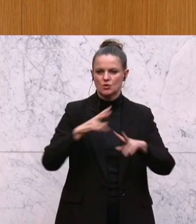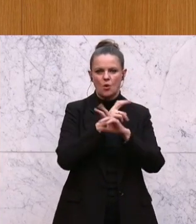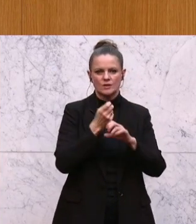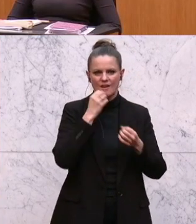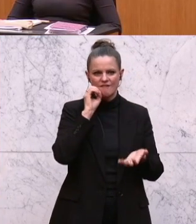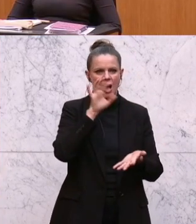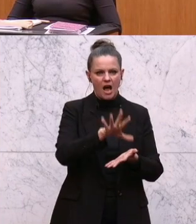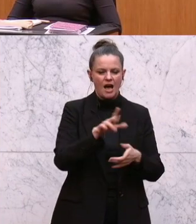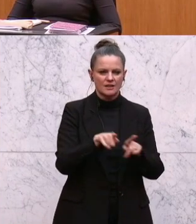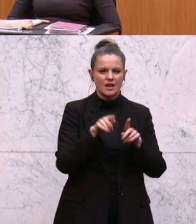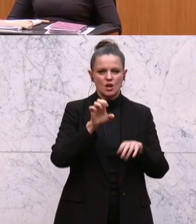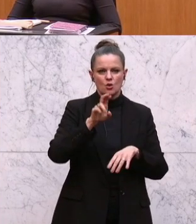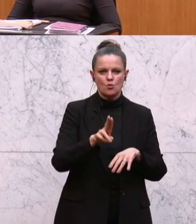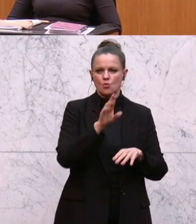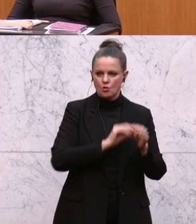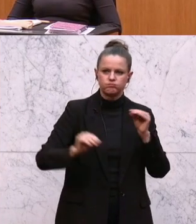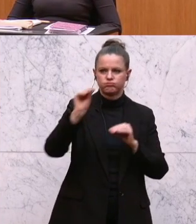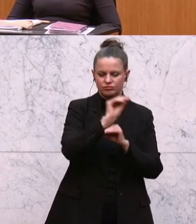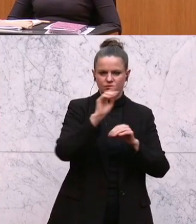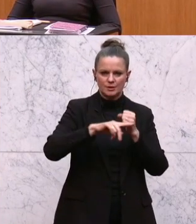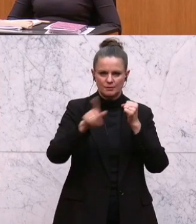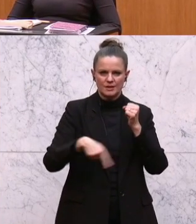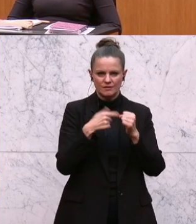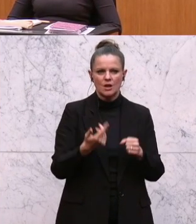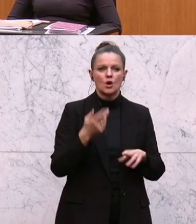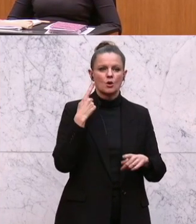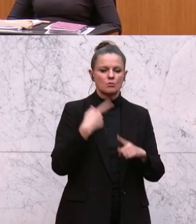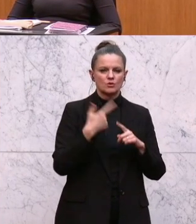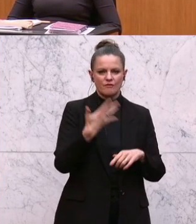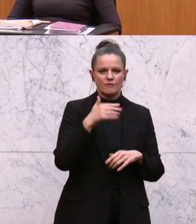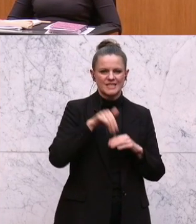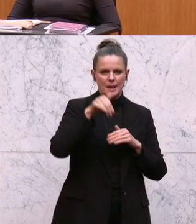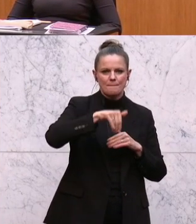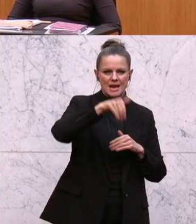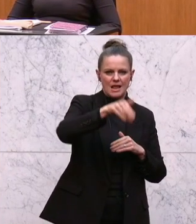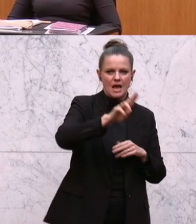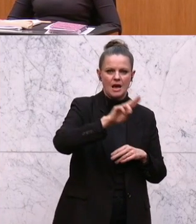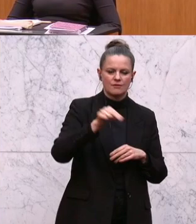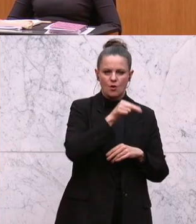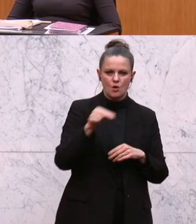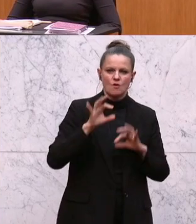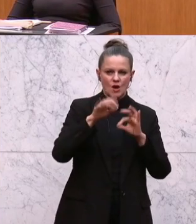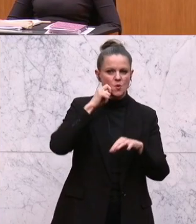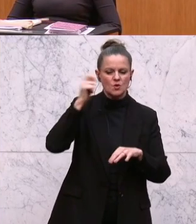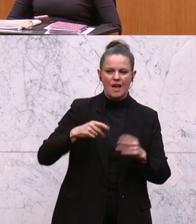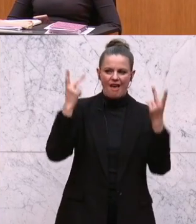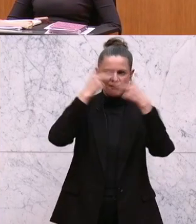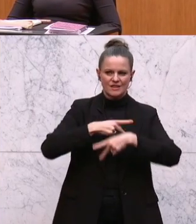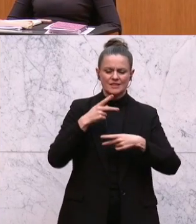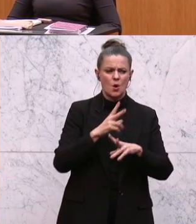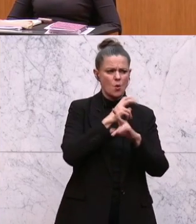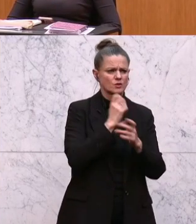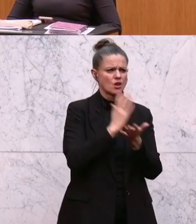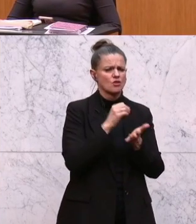gewaltigen EU-Budgeterhöhung samt zusätzlicher 50 Milliarden für die Ukraine zustimmen werden, als ob Österreich nicht schon